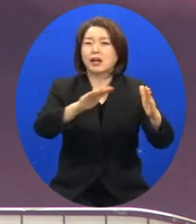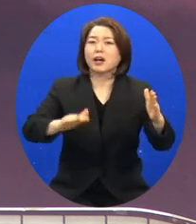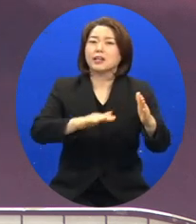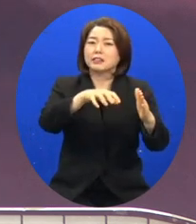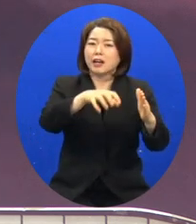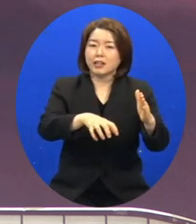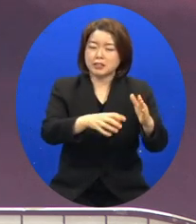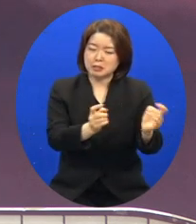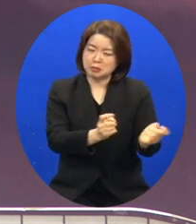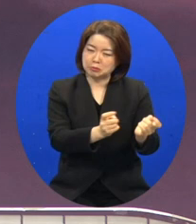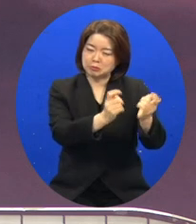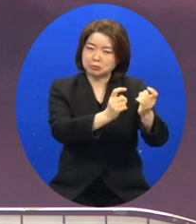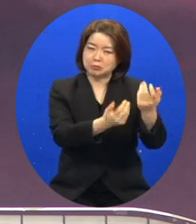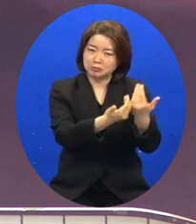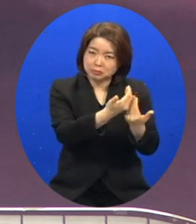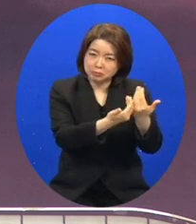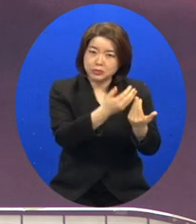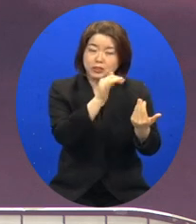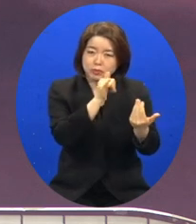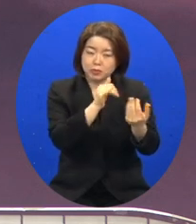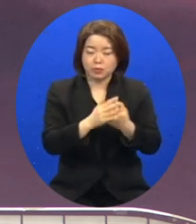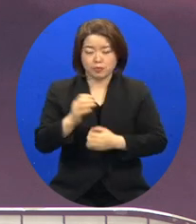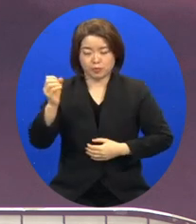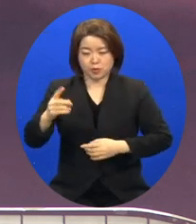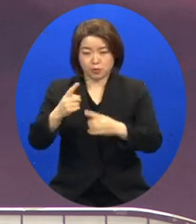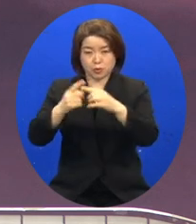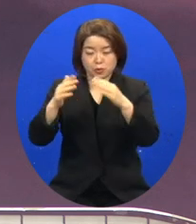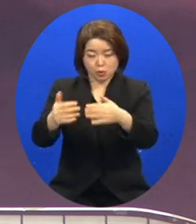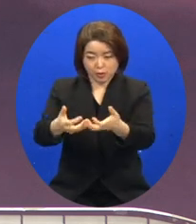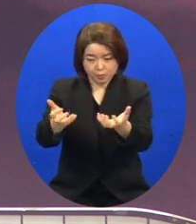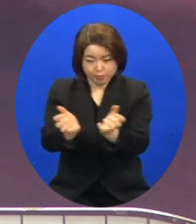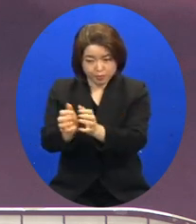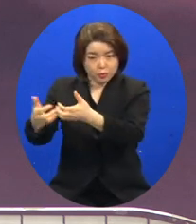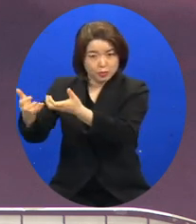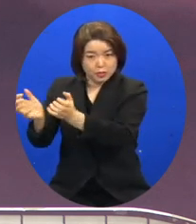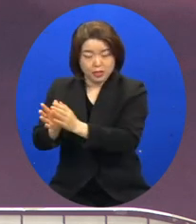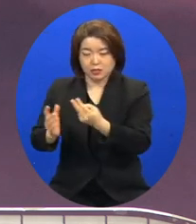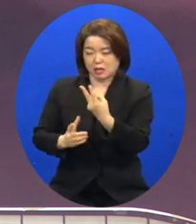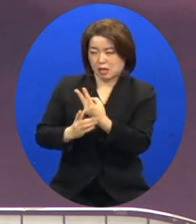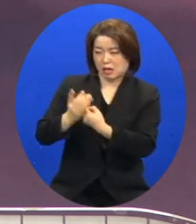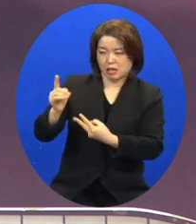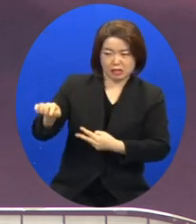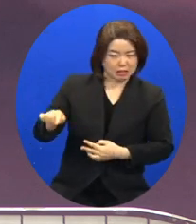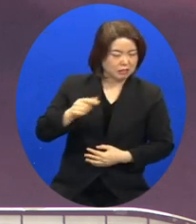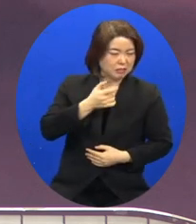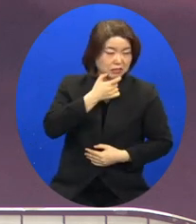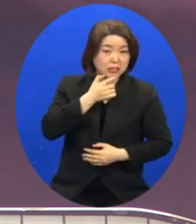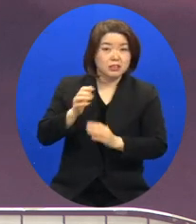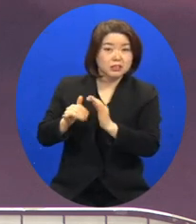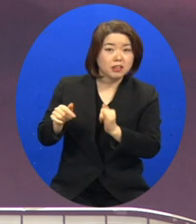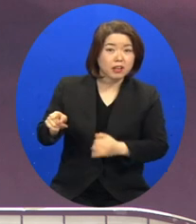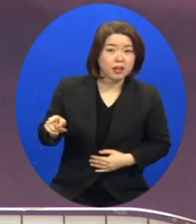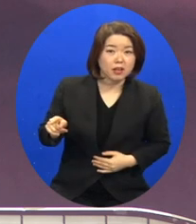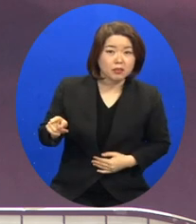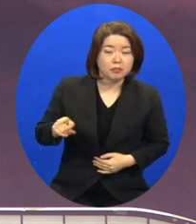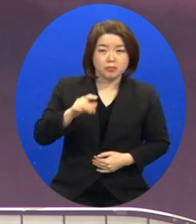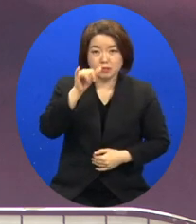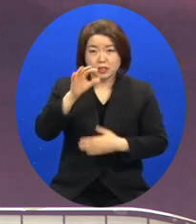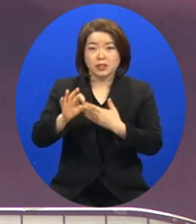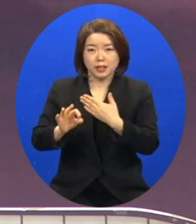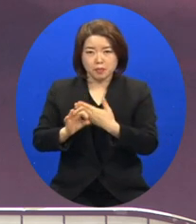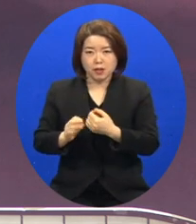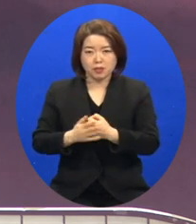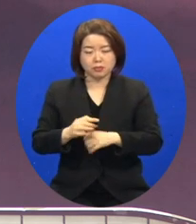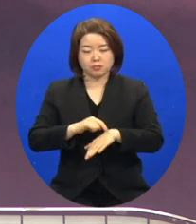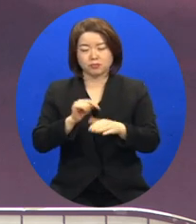싸우고 있다거나 또는 교회 공동체 안에서 하나 되게 싫은 사람이 있다거나 할 경우에는